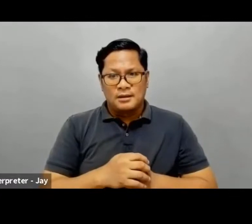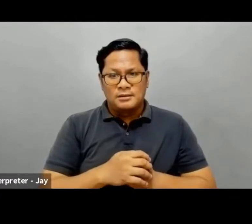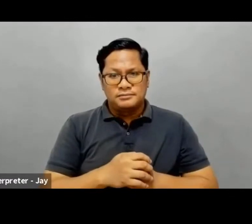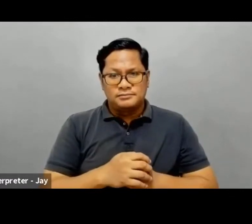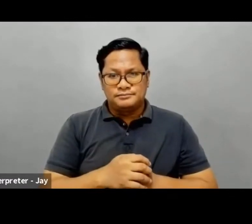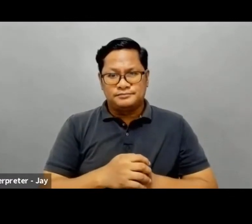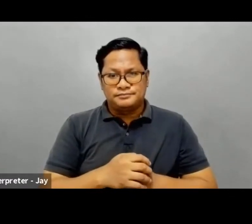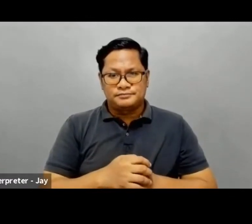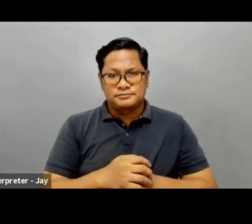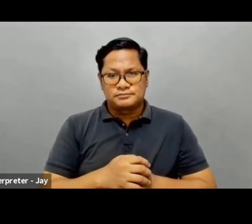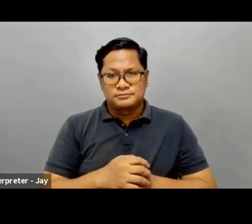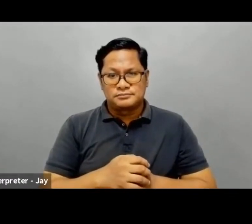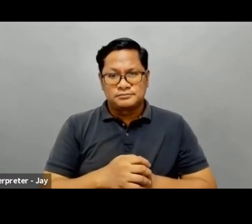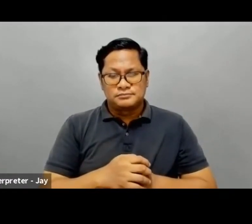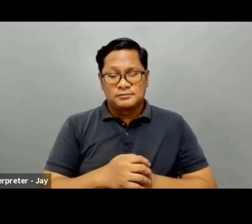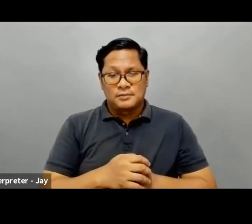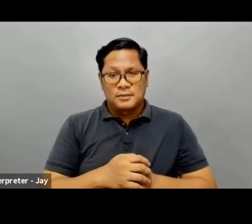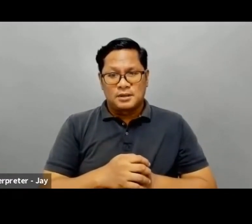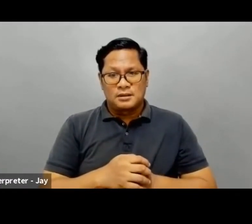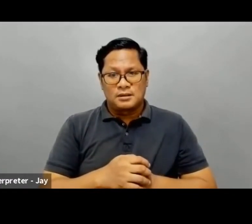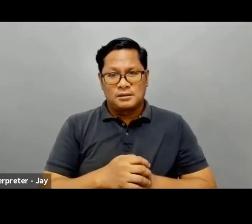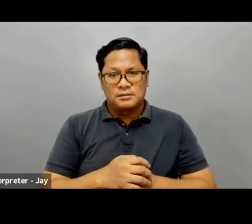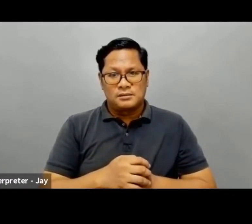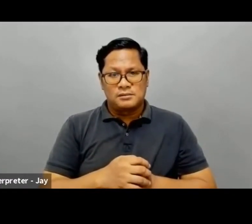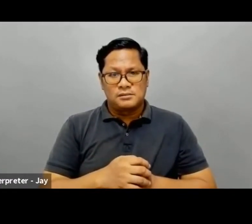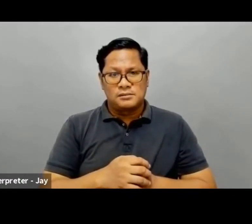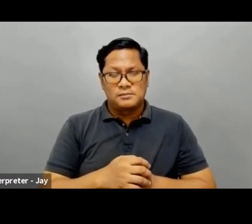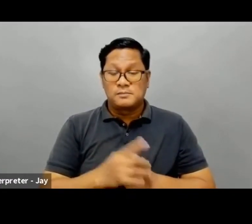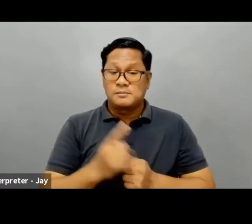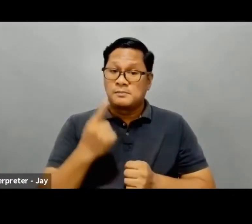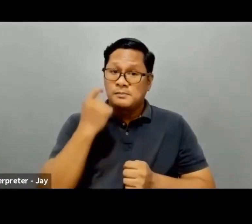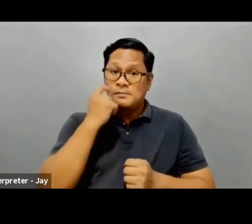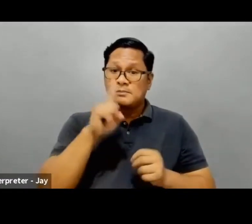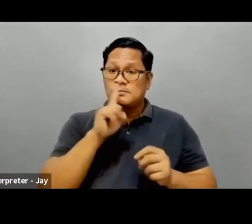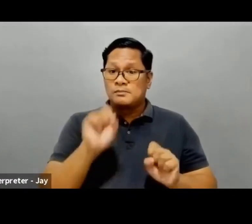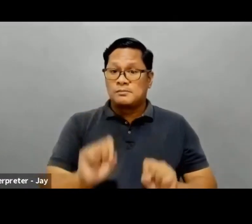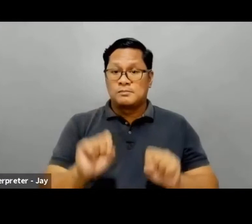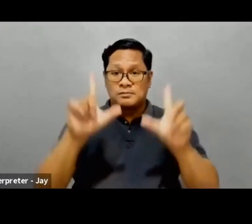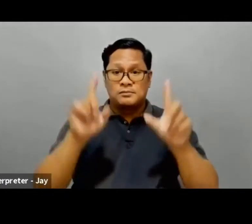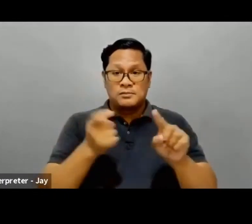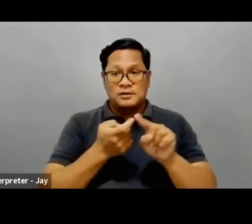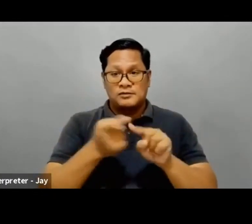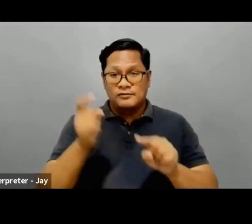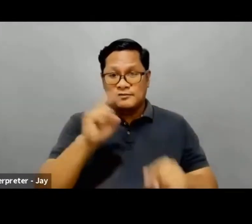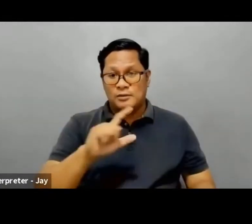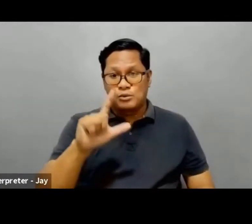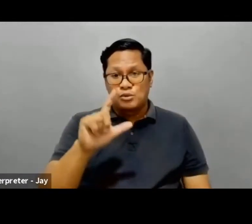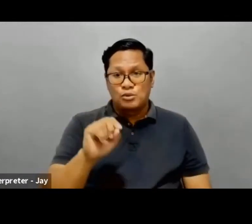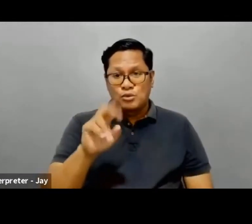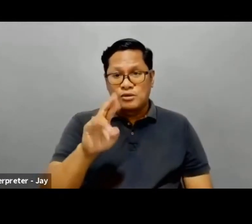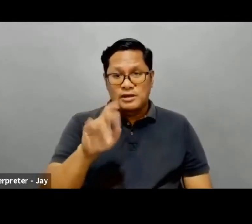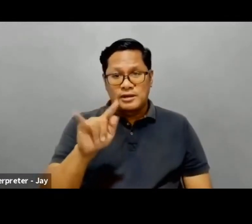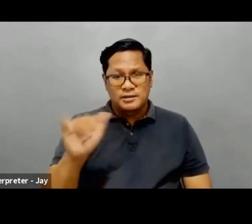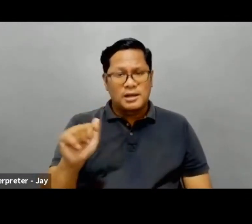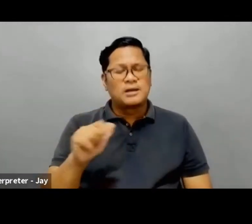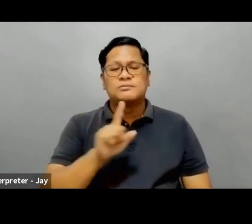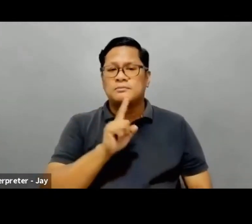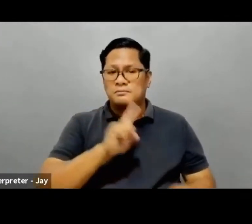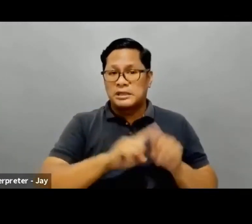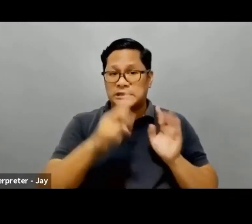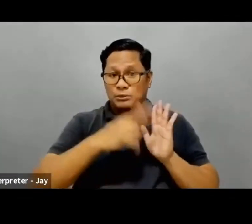Yan. Medyo yung pinaka-recent na post dito ay galing kay Loretta Ann Rosales, no? But I will read it